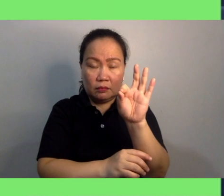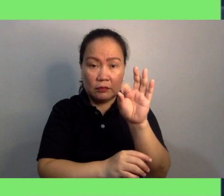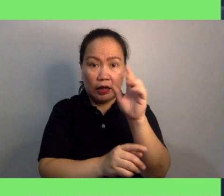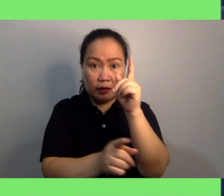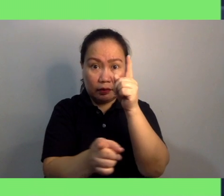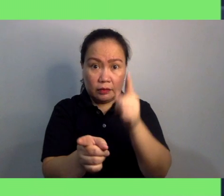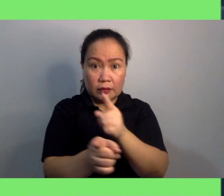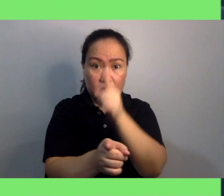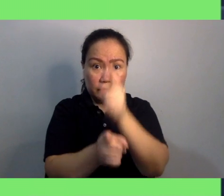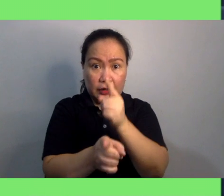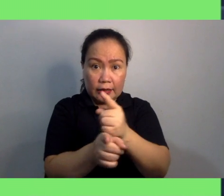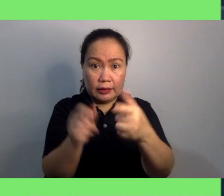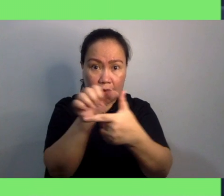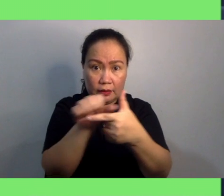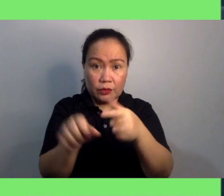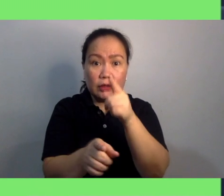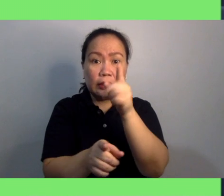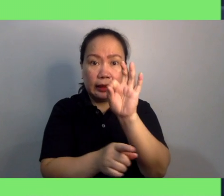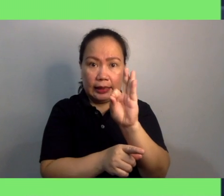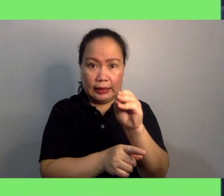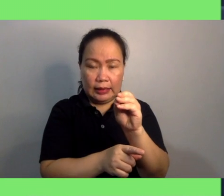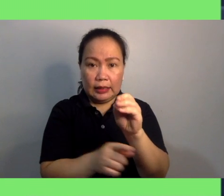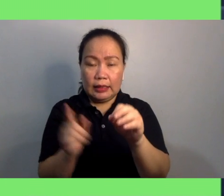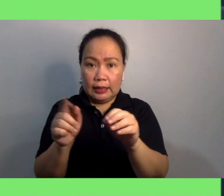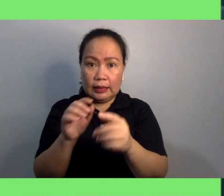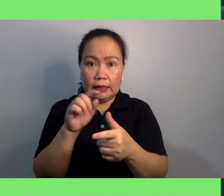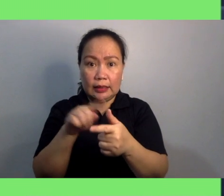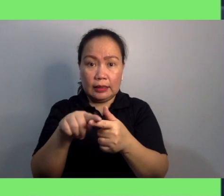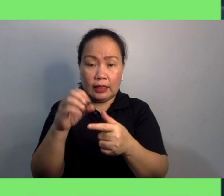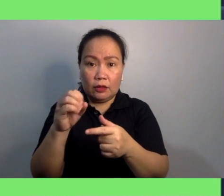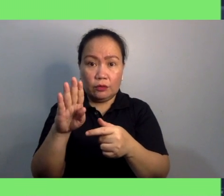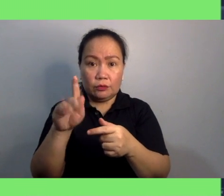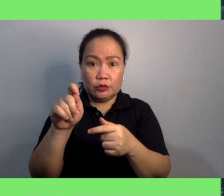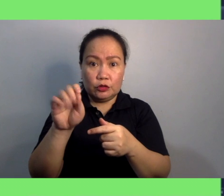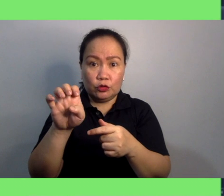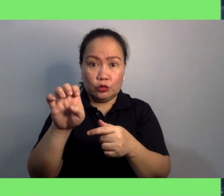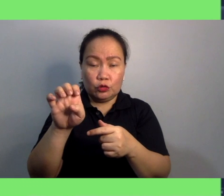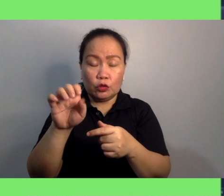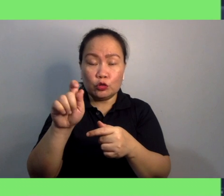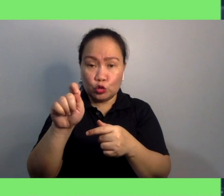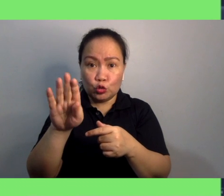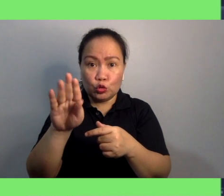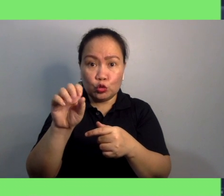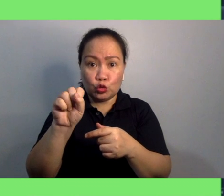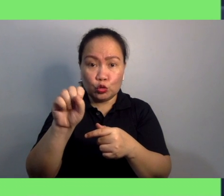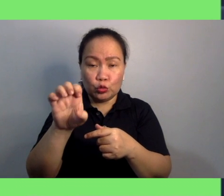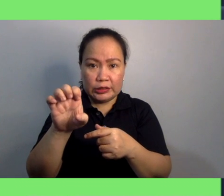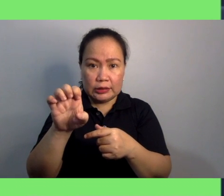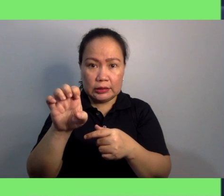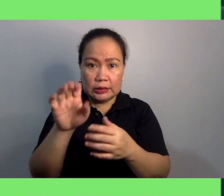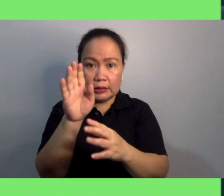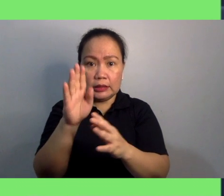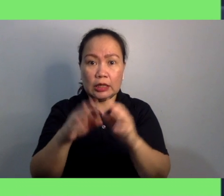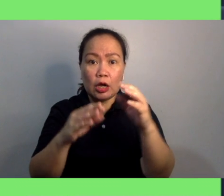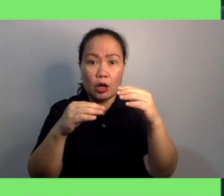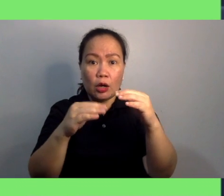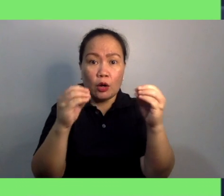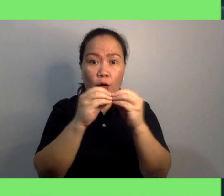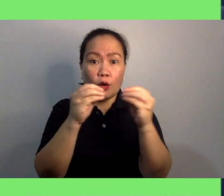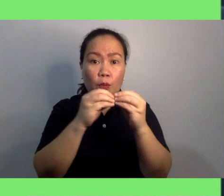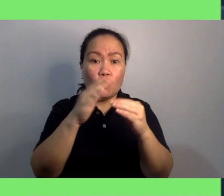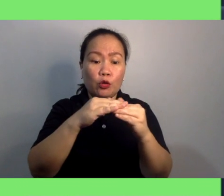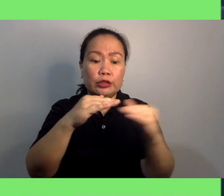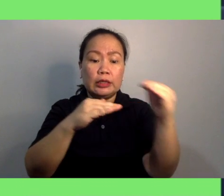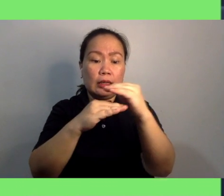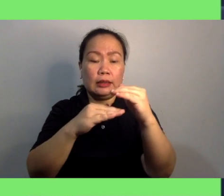179. So, let us identify the kinds of angle based dito sa nakuha nating measures ng